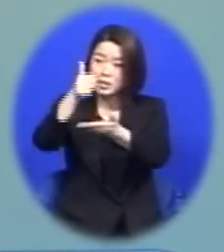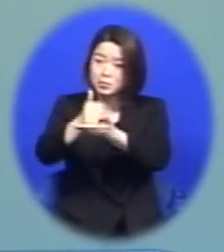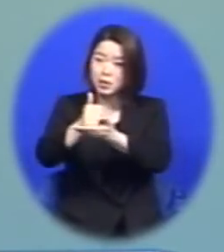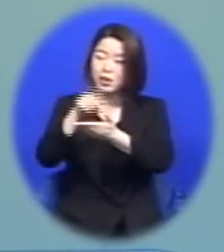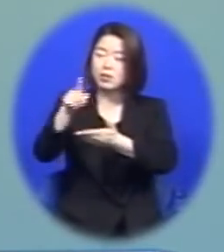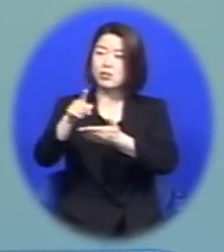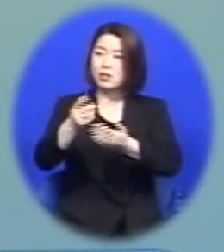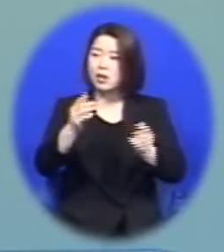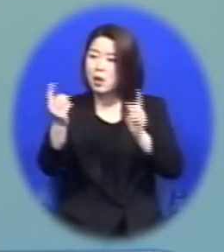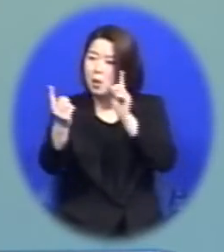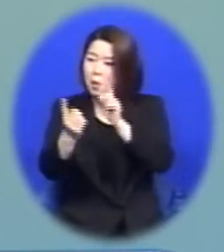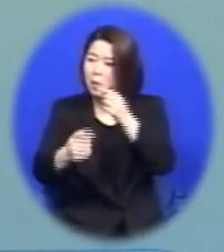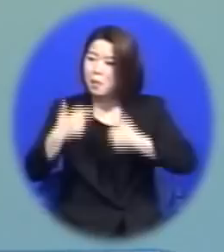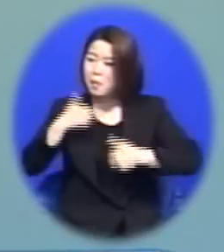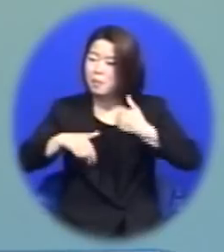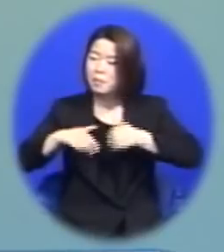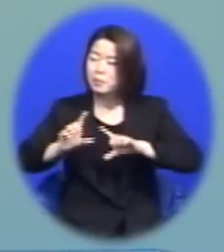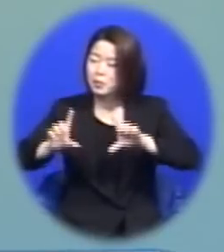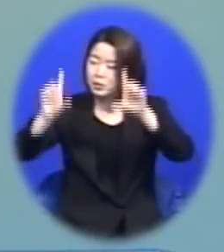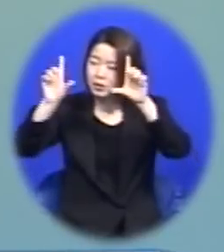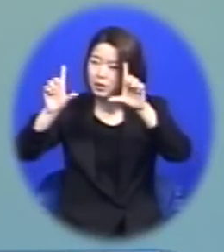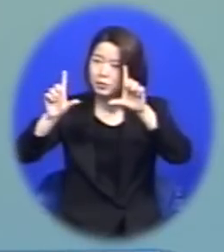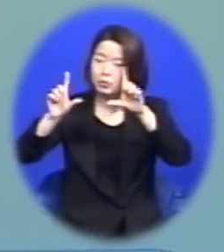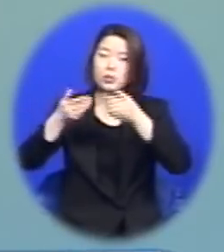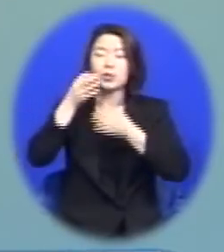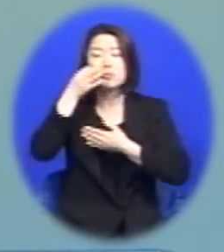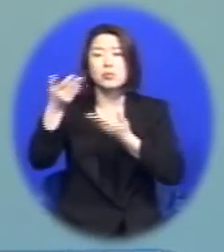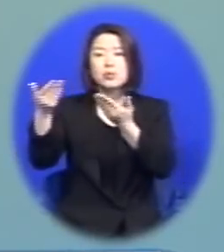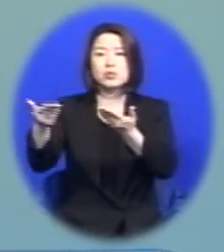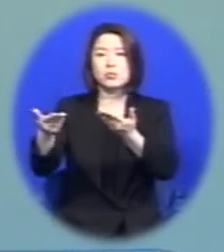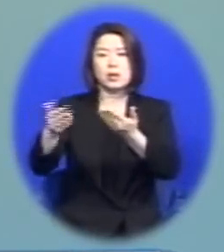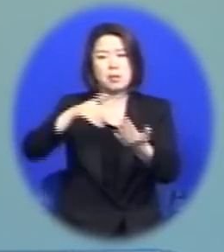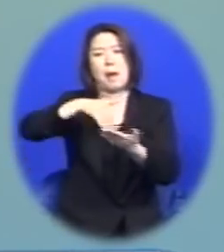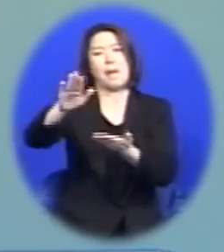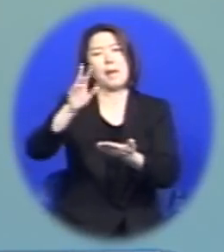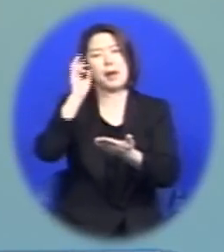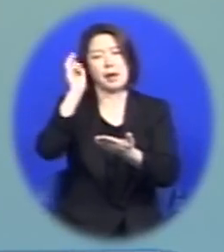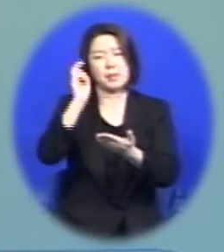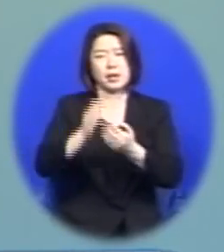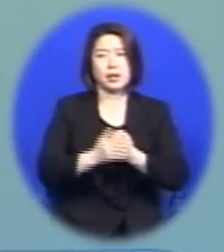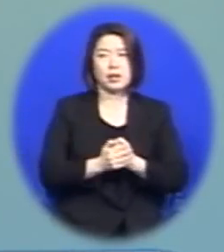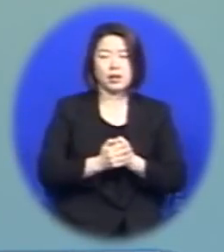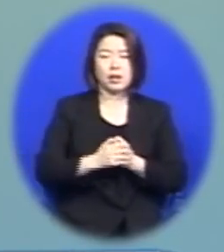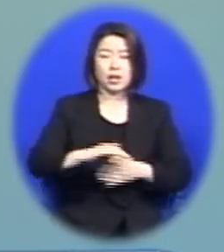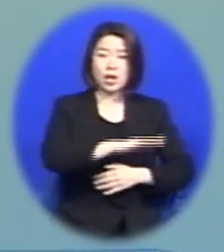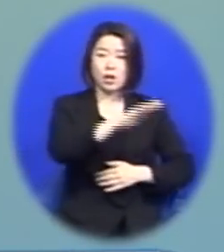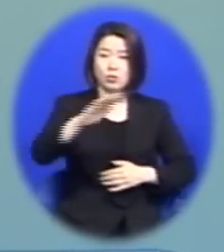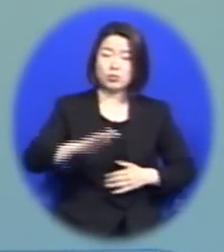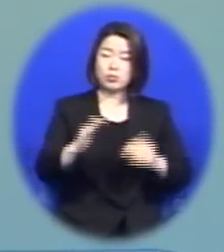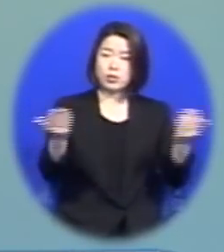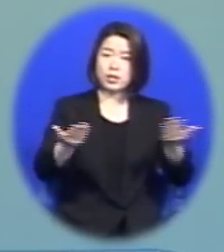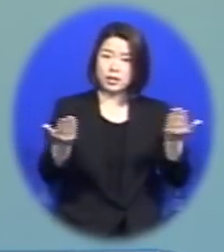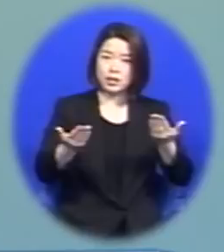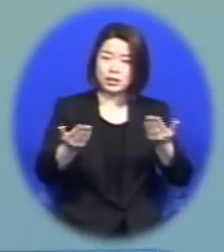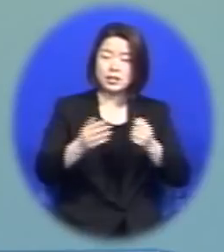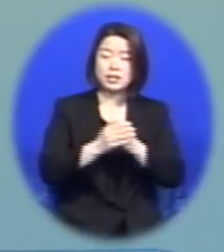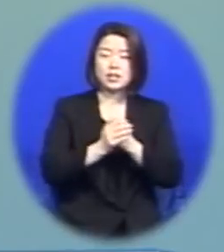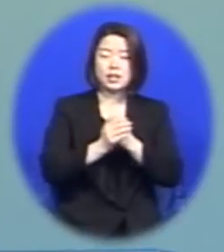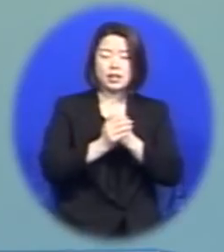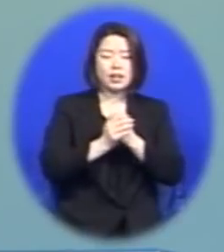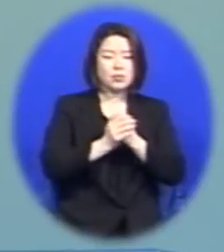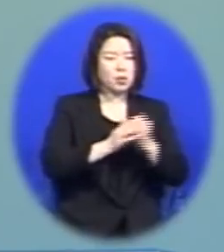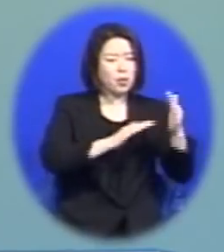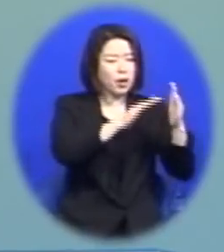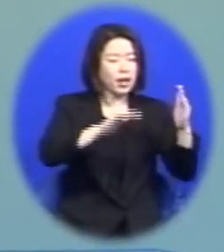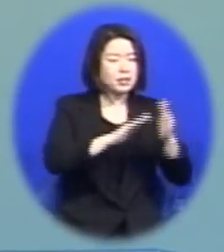담아 직장 쫓게 날지도 모릅니다 우리는 이상하게도 우리의 가정과 가족들에게는 소울 합니다 어느